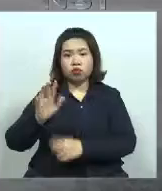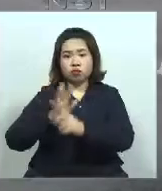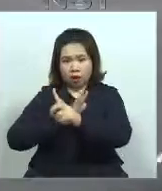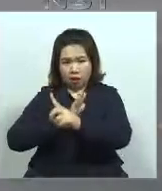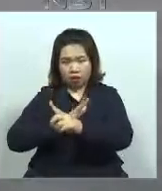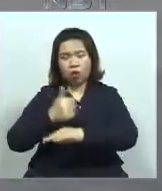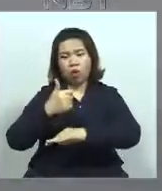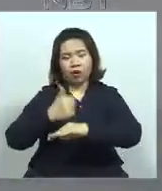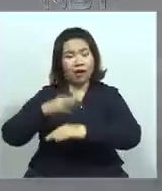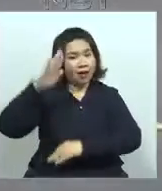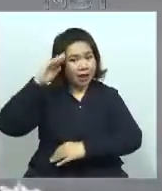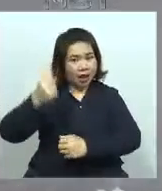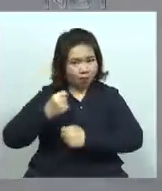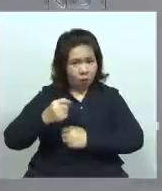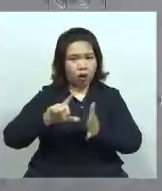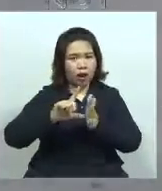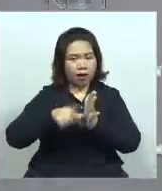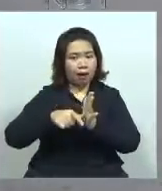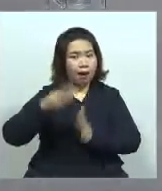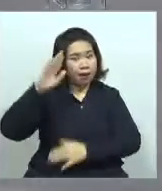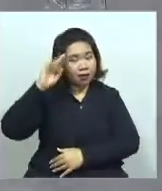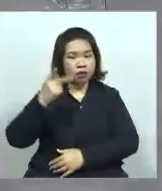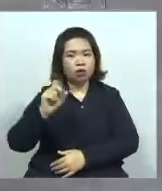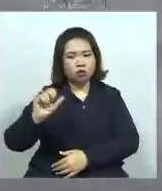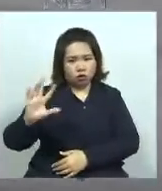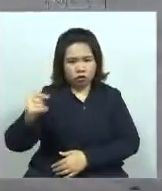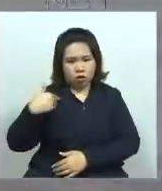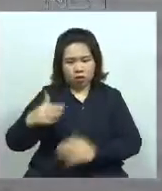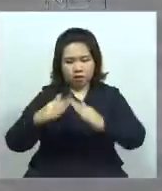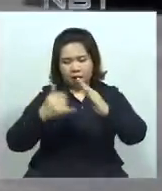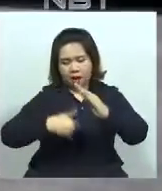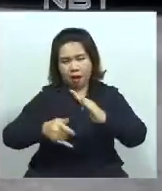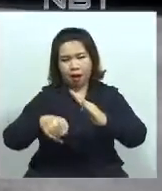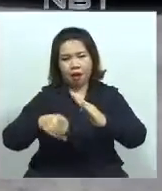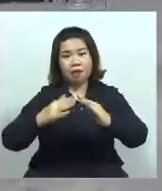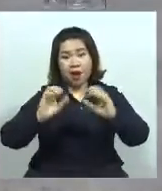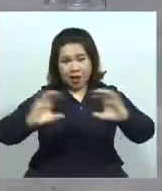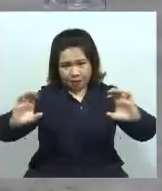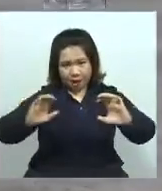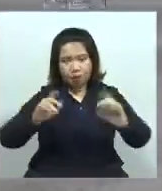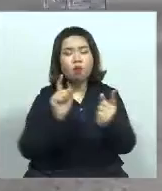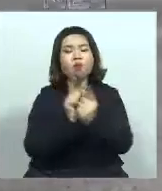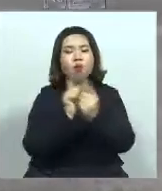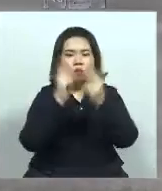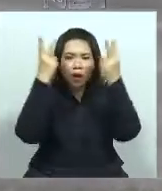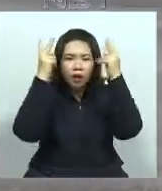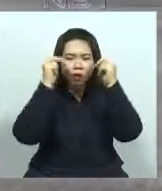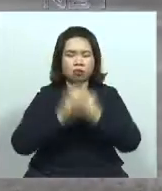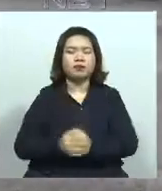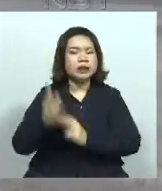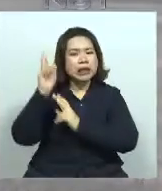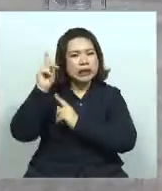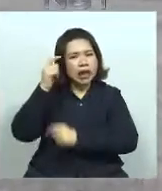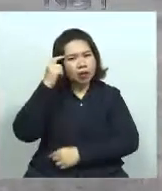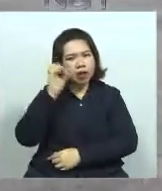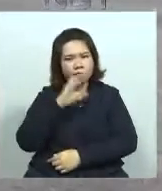ขาธิการคสช.เดินทางเข้ามาที่ทำเนียบรัฐบาลนะคะเพื่อที่จะมารอพบท่านนายกรัฐมนตรีผู้สื่อข่าวคาดการณ์ว่าการมาพ